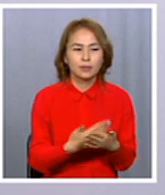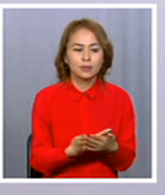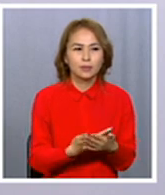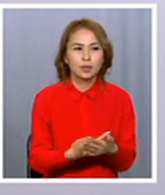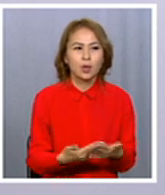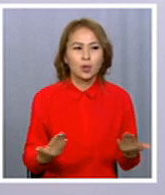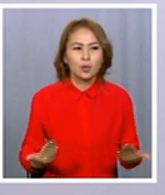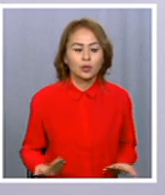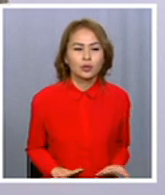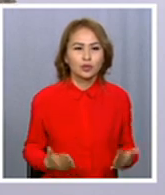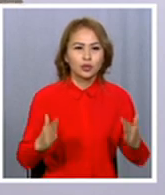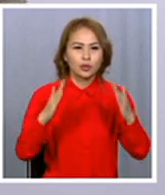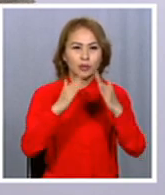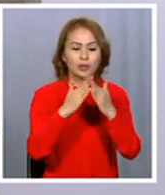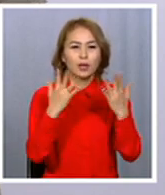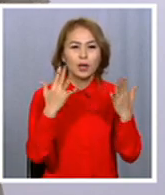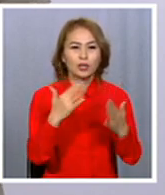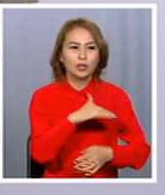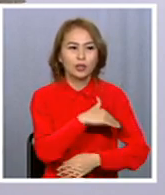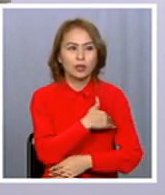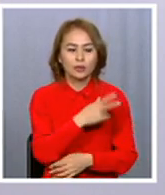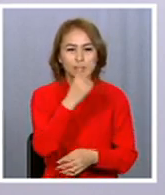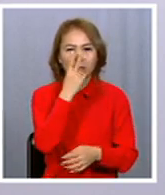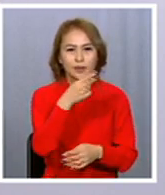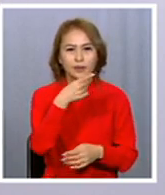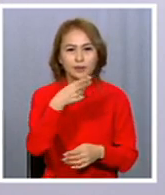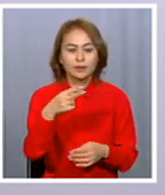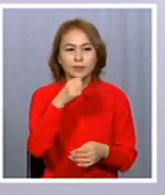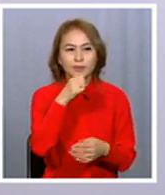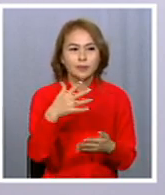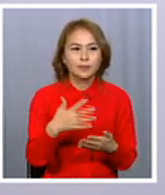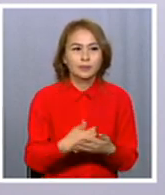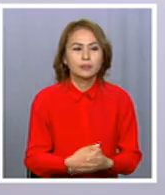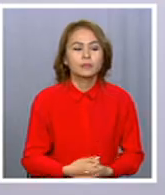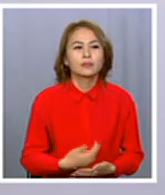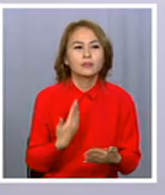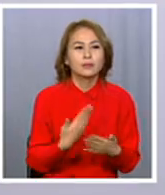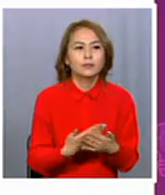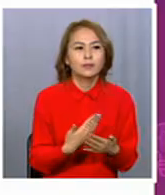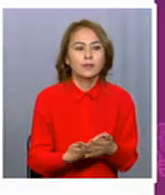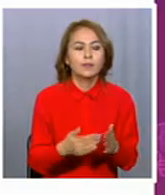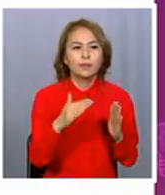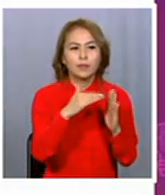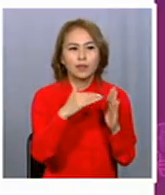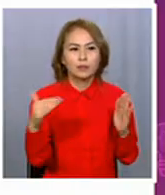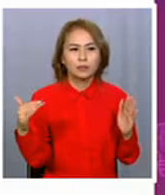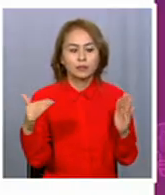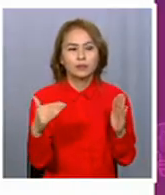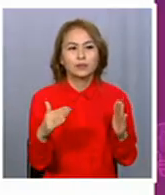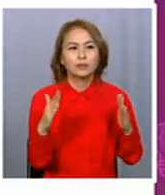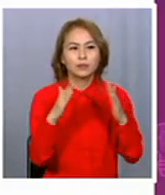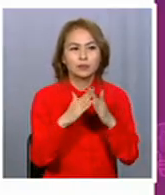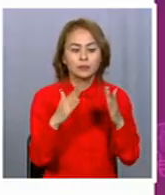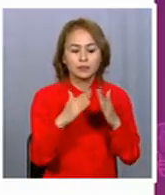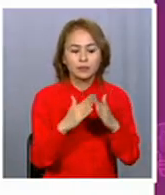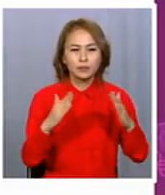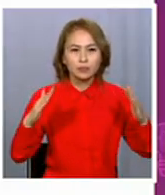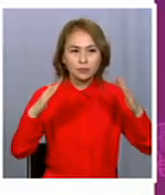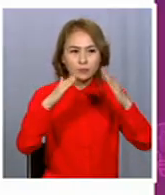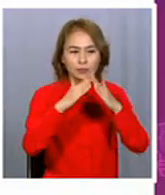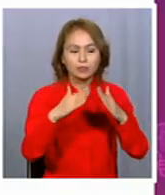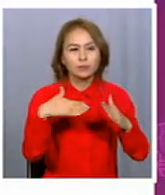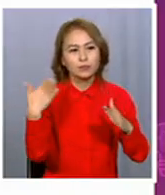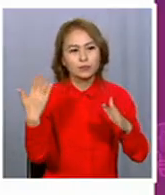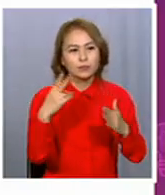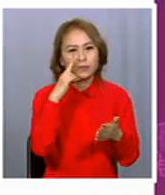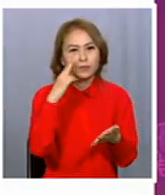үйдің шатыры қанша градусқа тең екенін қарап көрейік. Неке, балалар, транспортерді үйіміздің төбесінің оң жағына келіп